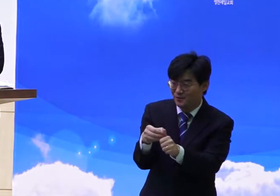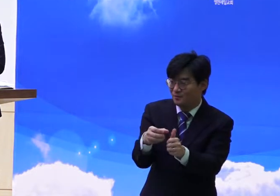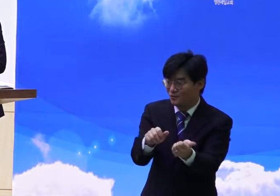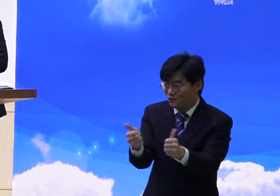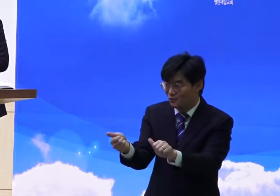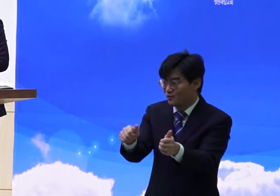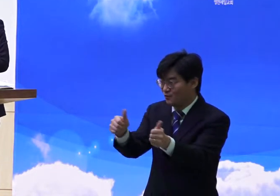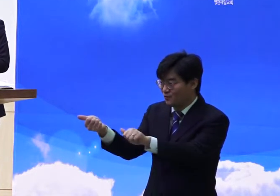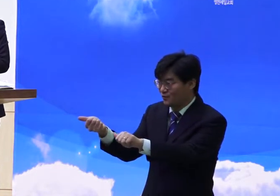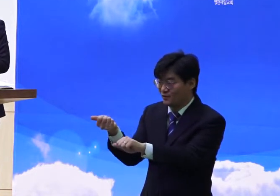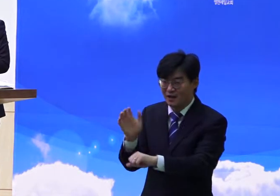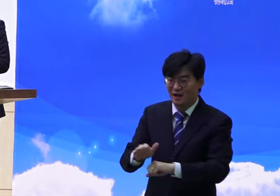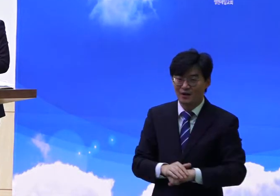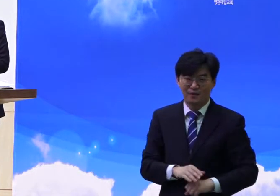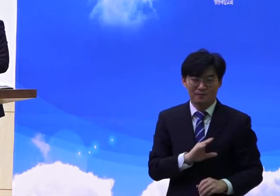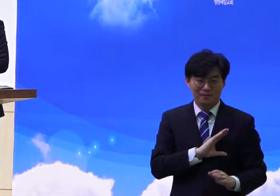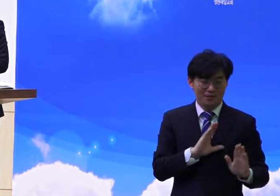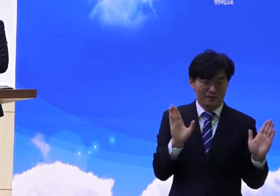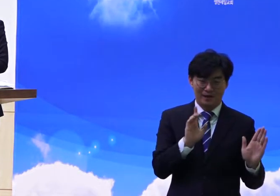여러분 어떻게 생각하시겠습니까?